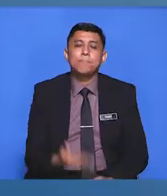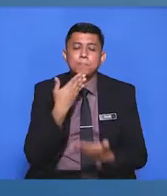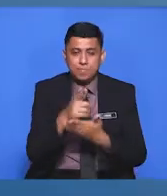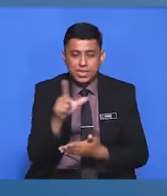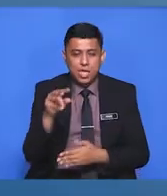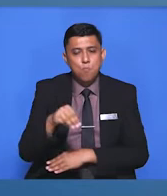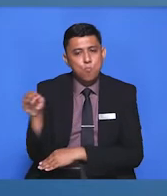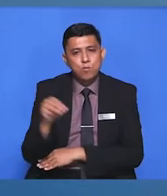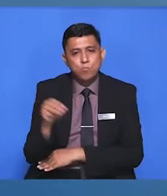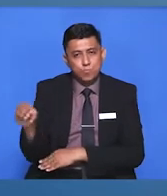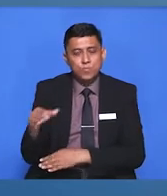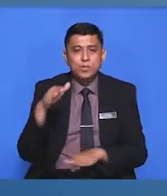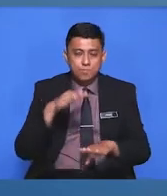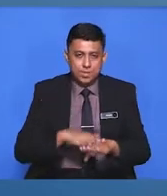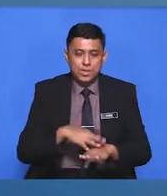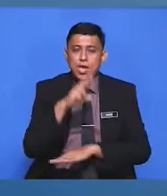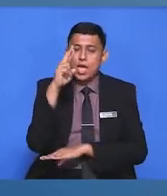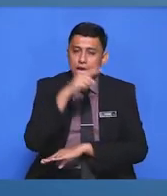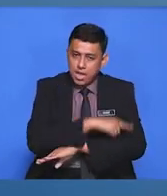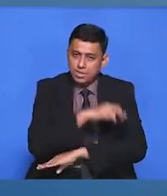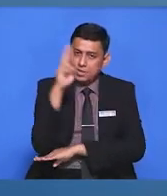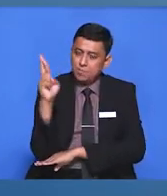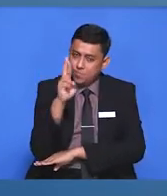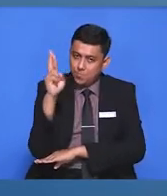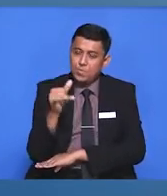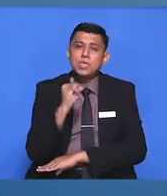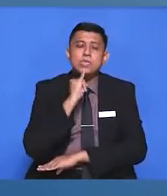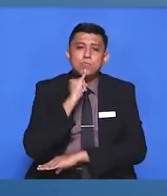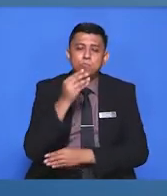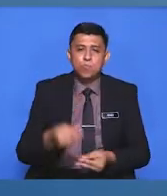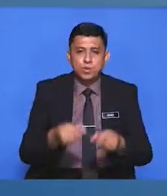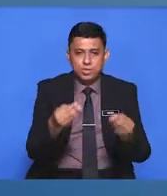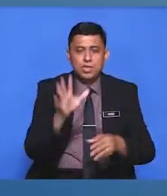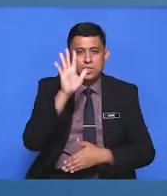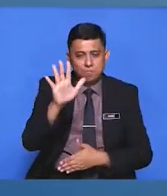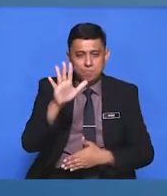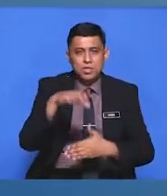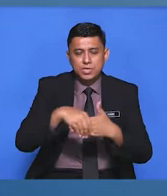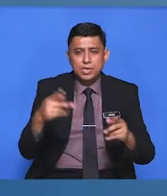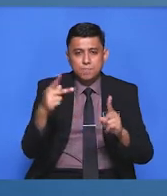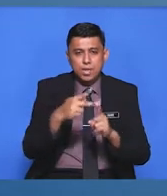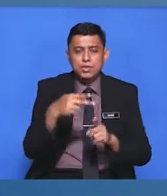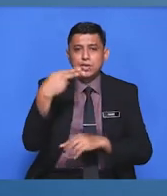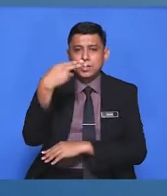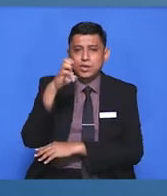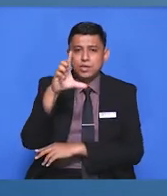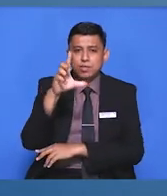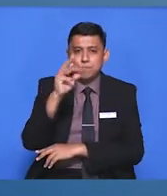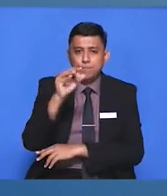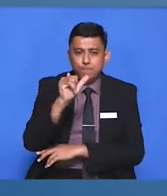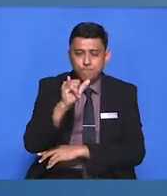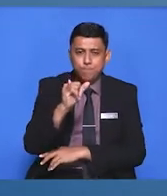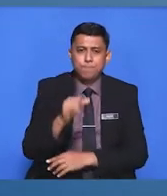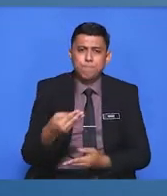Baiklah, murid-murid. Pada hari Rabu pula, ibu beri RM5 kepada Helmi dan dia